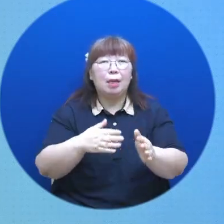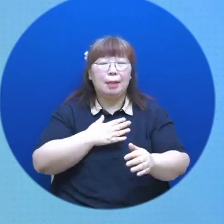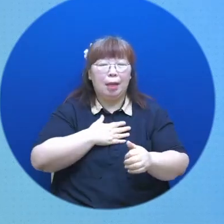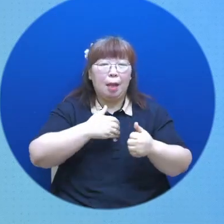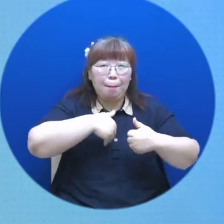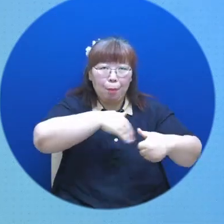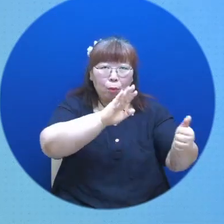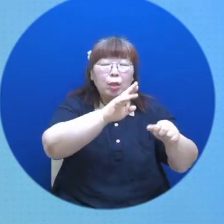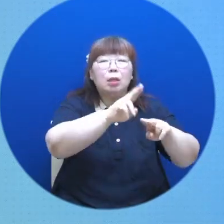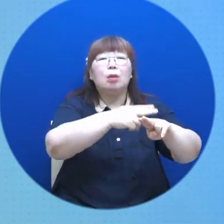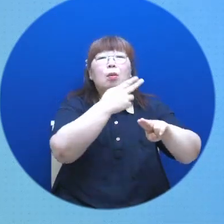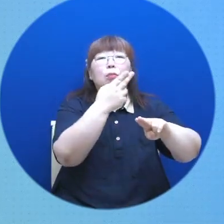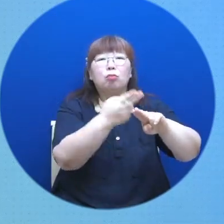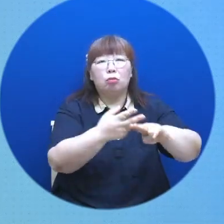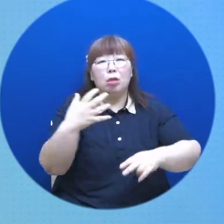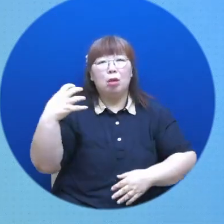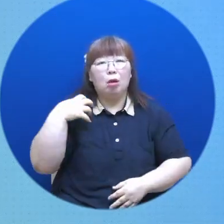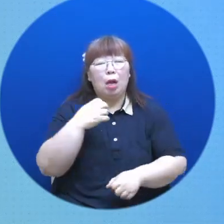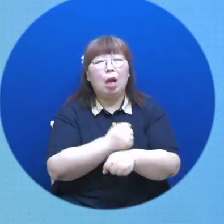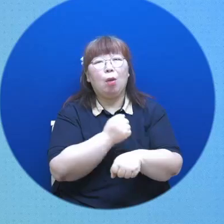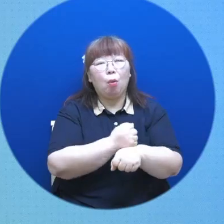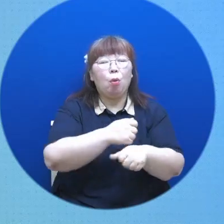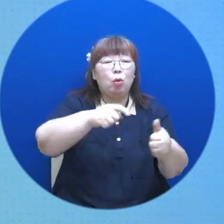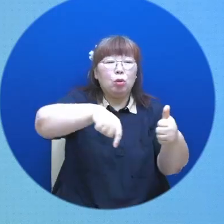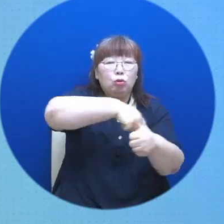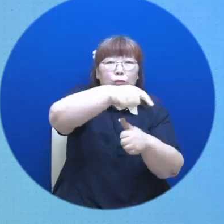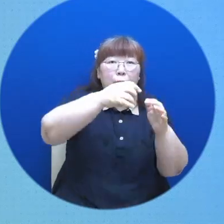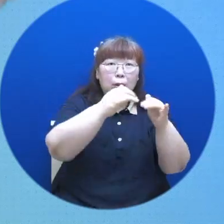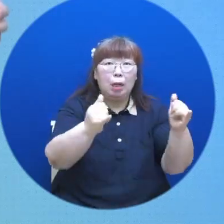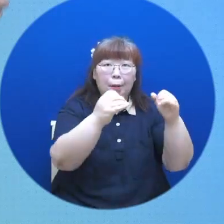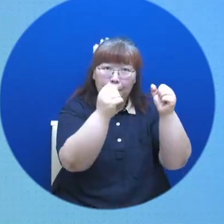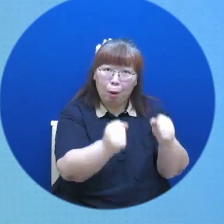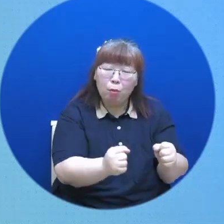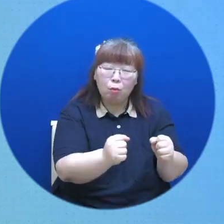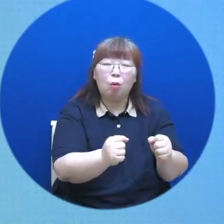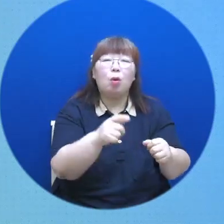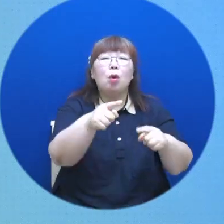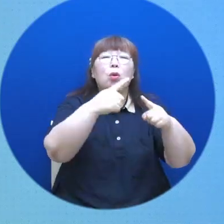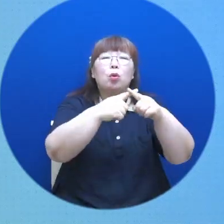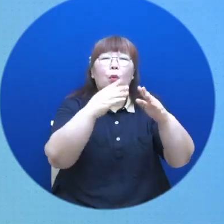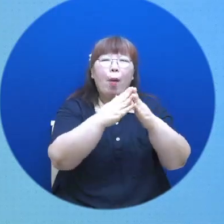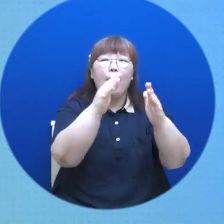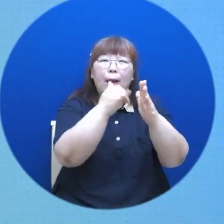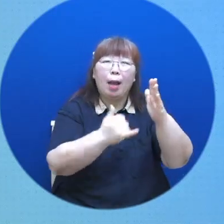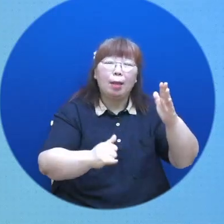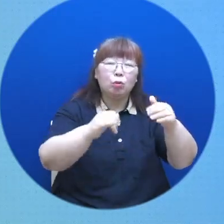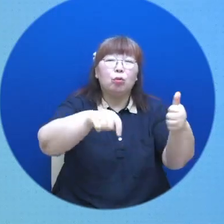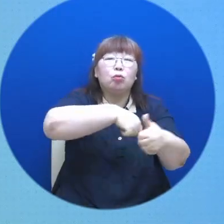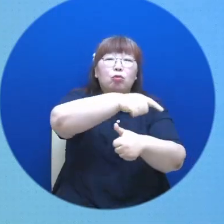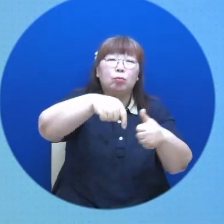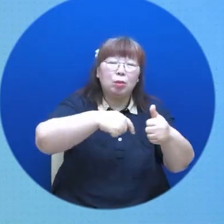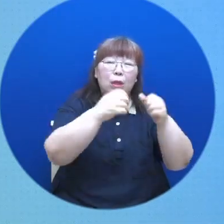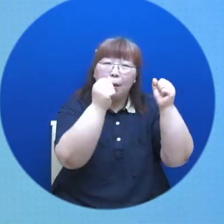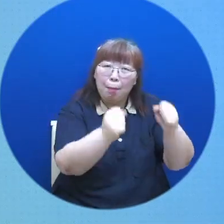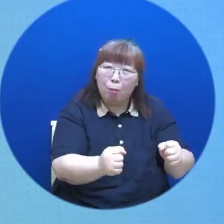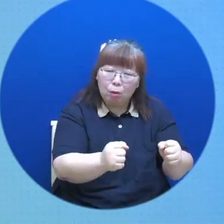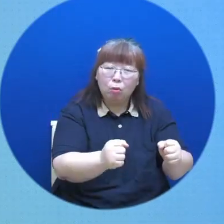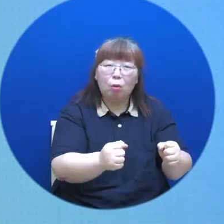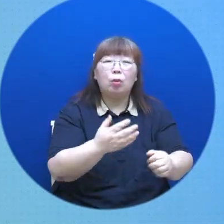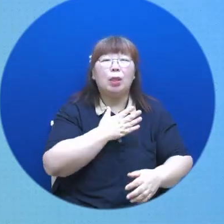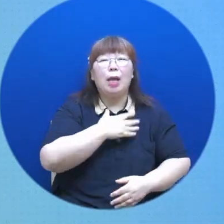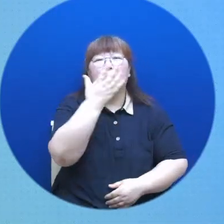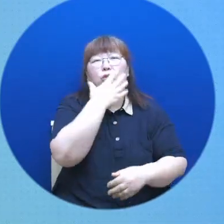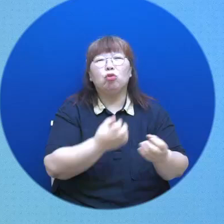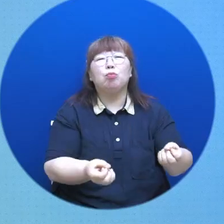선물로서 그들 곁에 머물면서, 너희의 가족과 이 교회와 한국교회 곁에 머물면서 나의